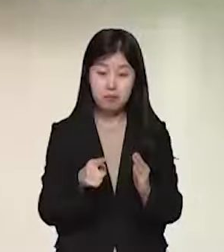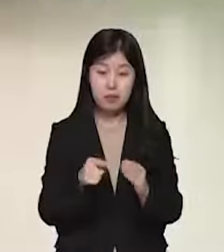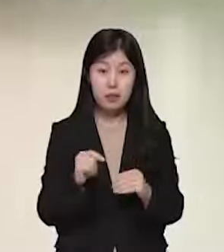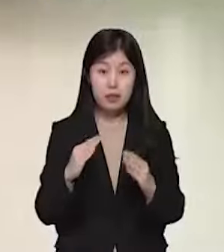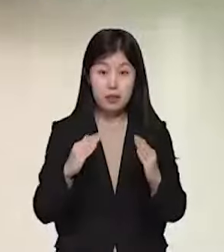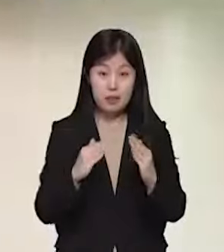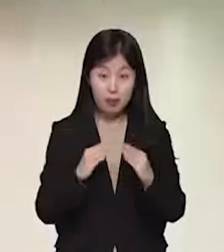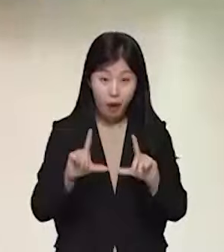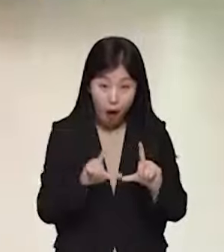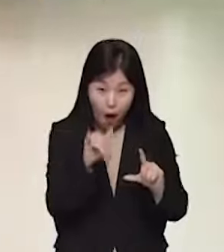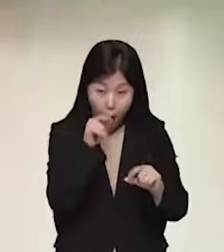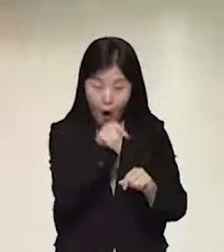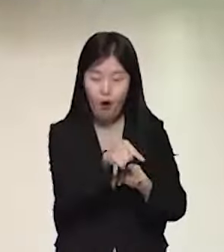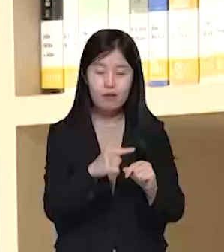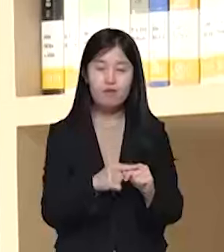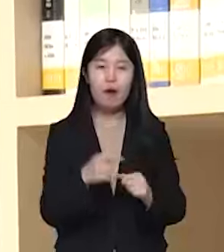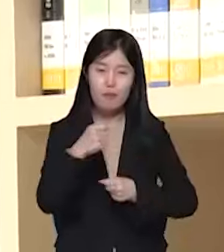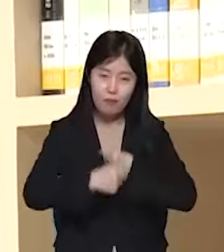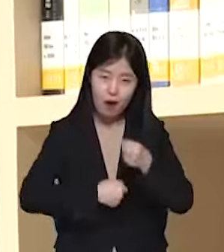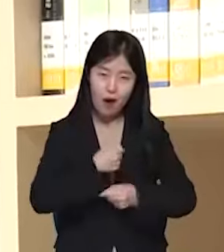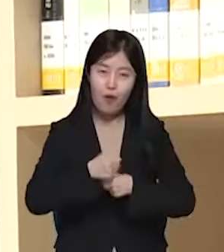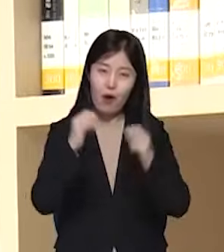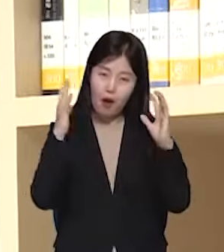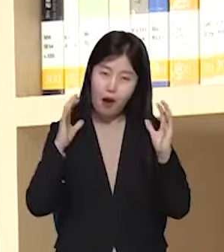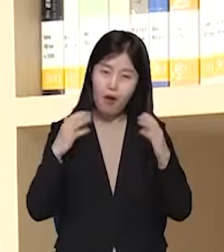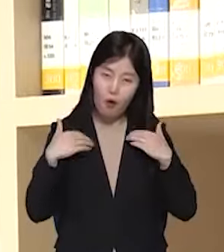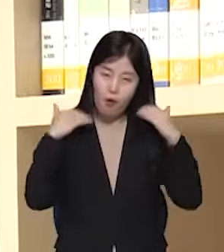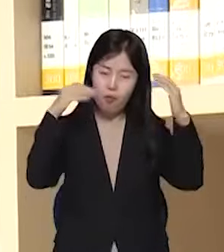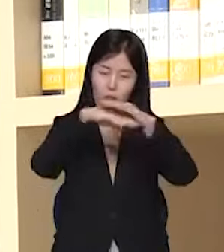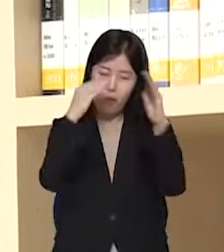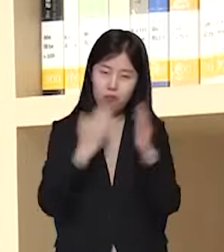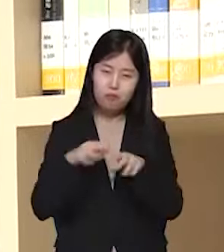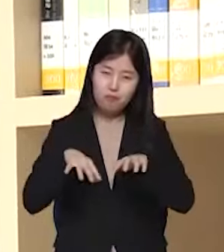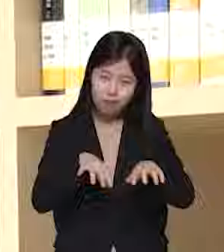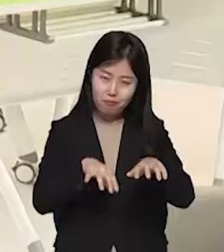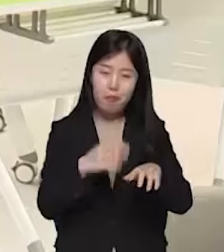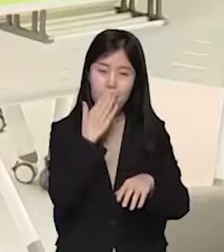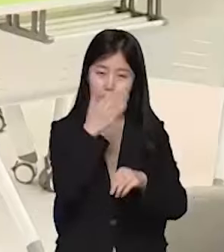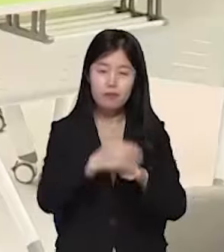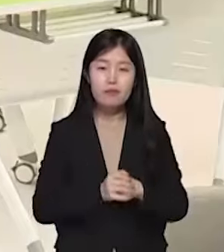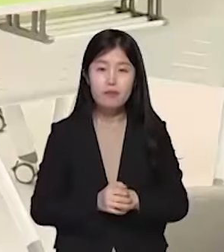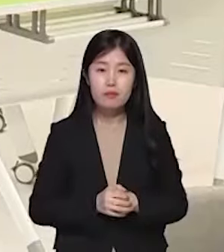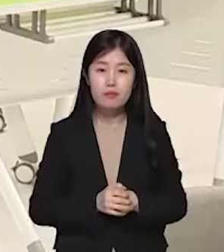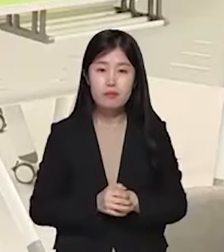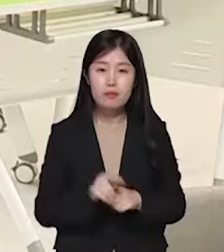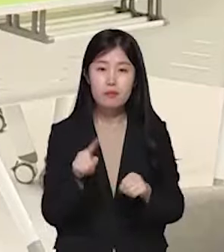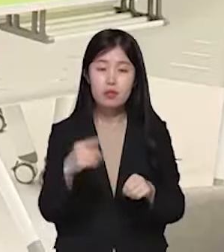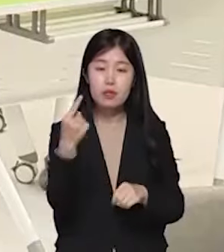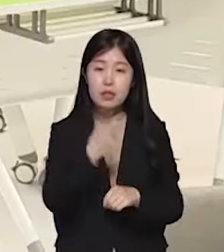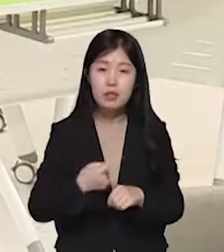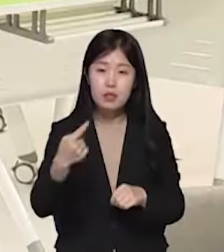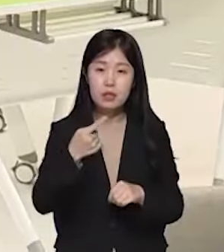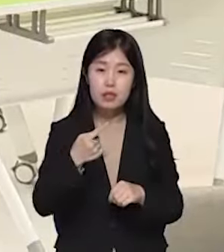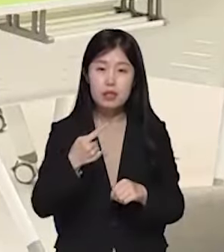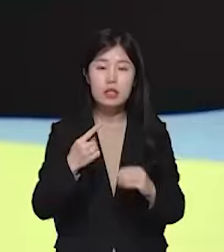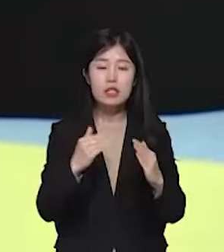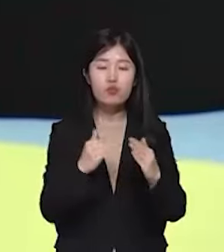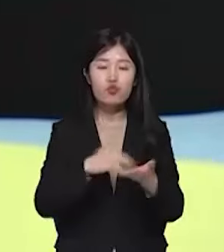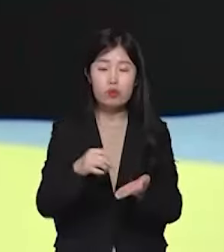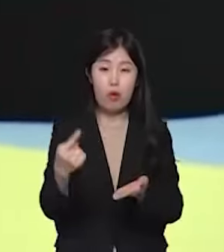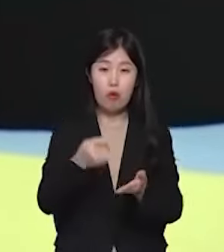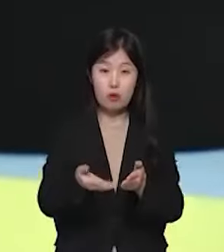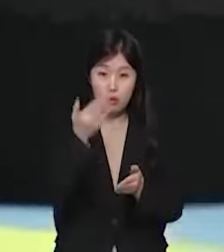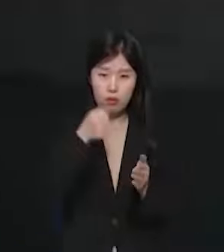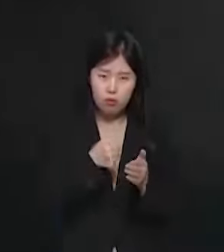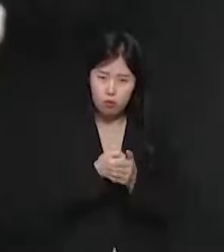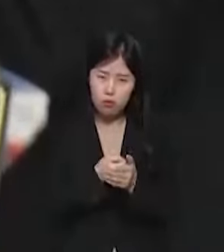마련되면서 어른아이 할 것 없이 입주민들의 발길이 이어집니다. 이 아파트의 경우 1000세대가 넘는 대규모 단지지만